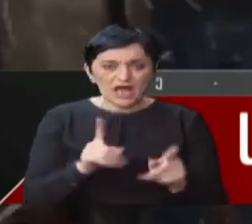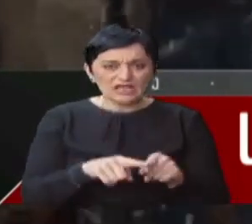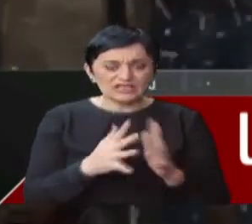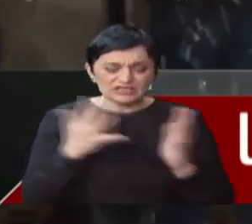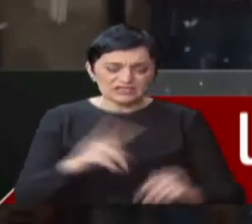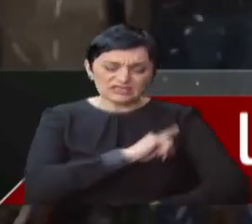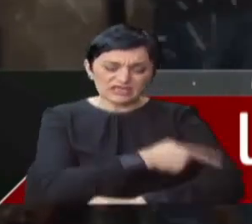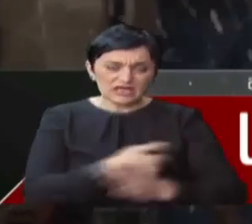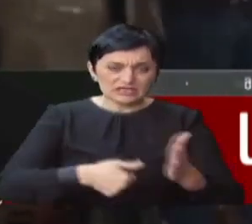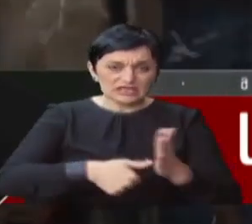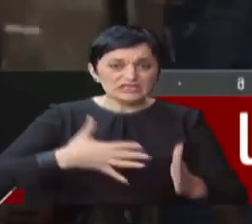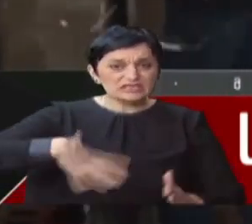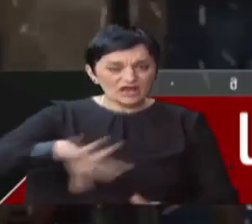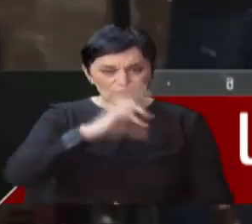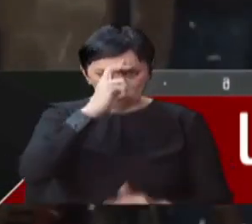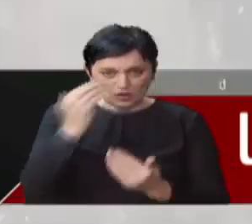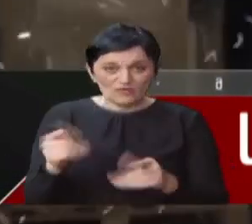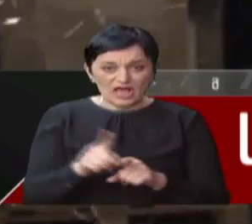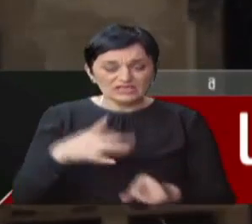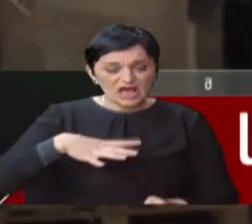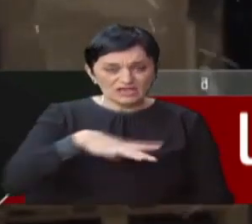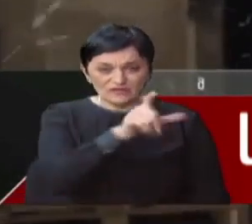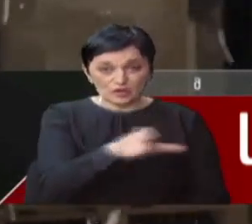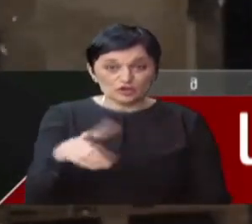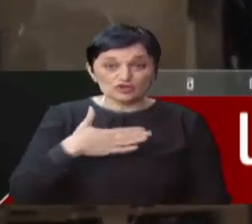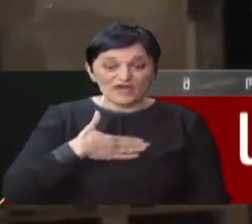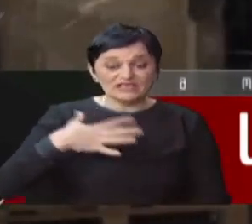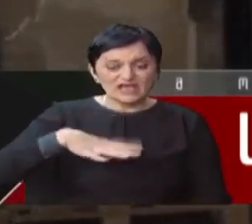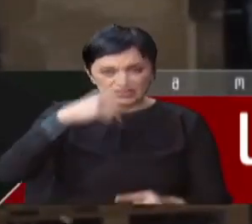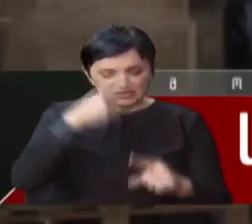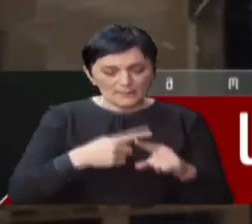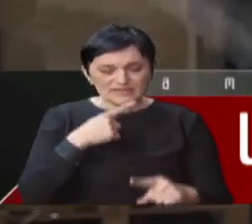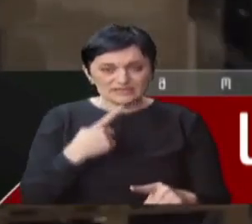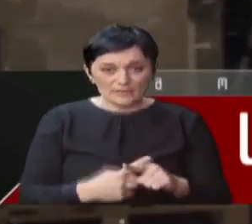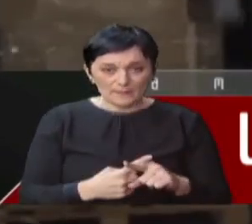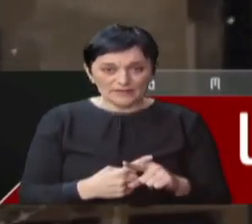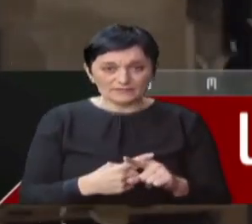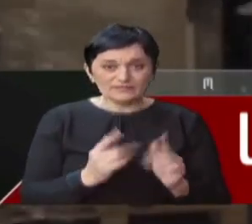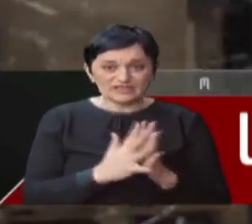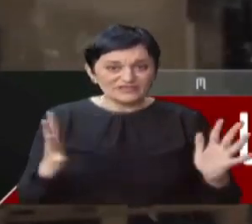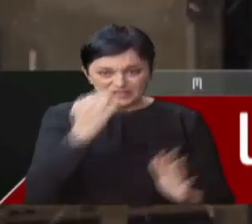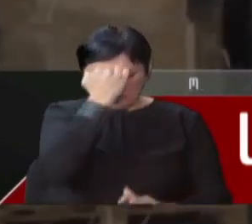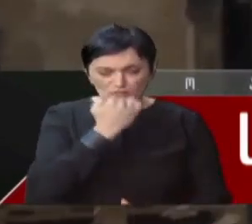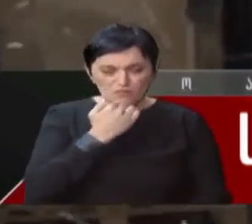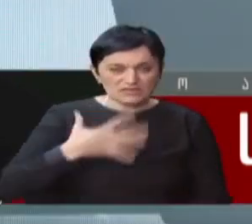ძალი დახმარებისთვის საქართველოს მთავრობის, ასევე ქართველი ხალხის, ჩვენი ქართველი დებისა და ძმების. დიდი მადლობა საქართველო.